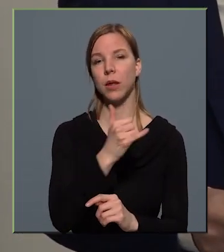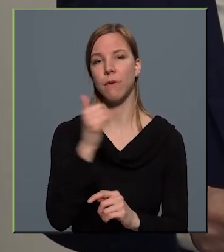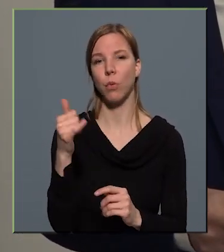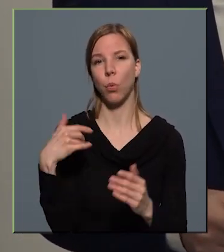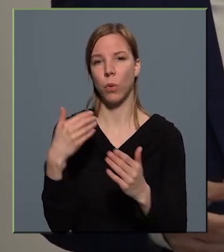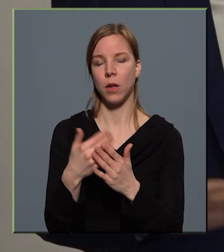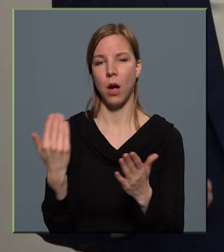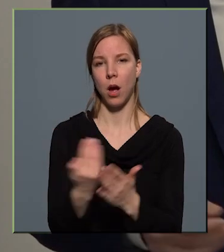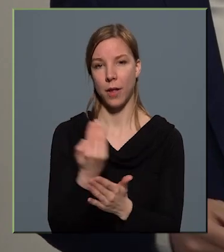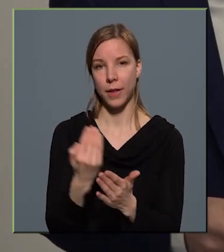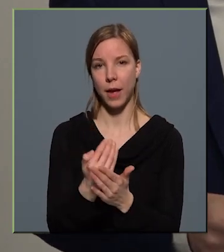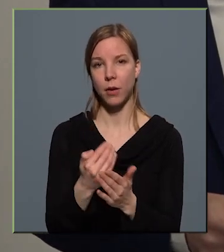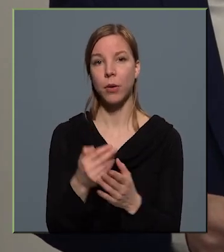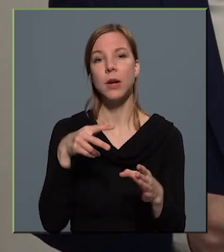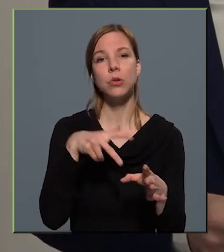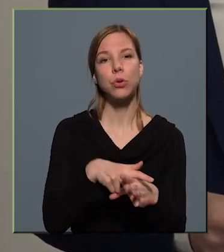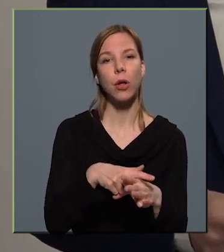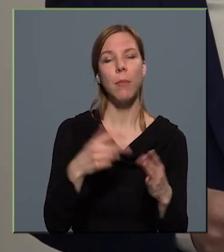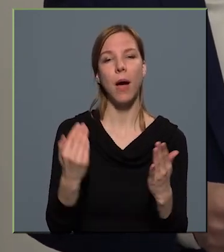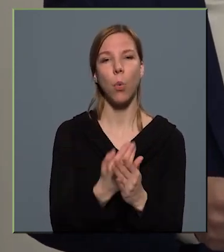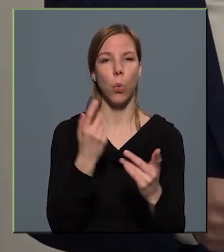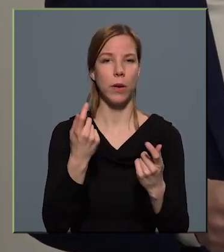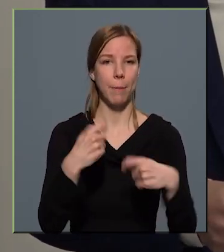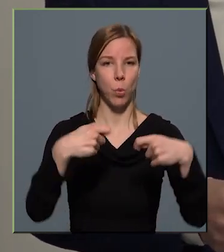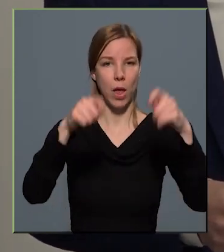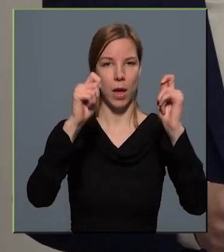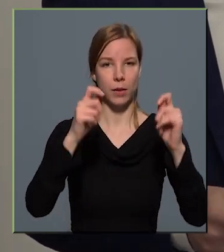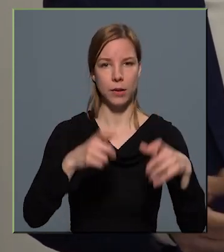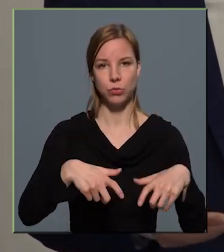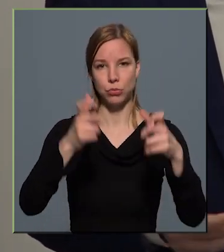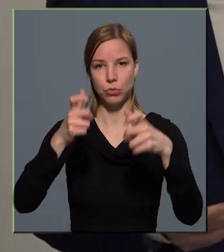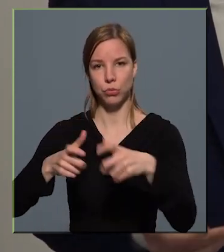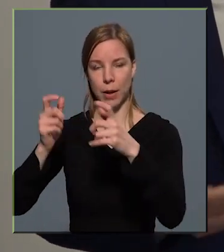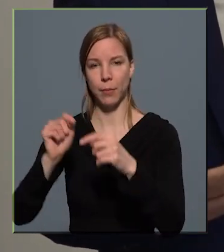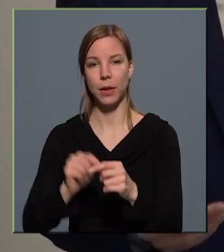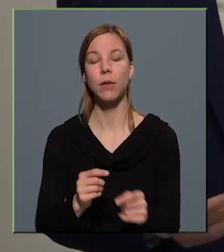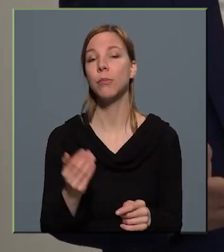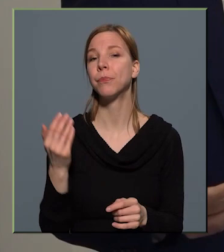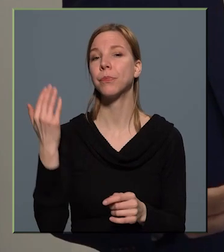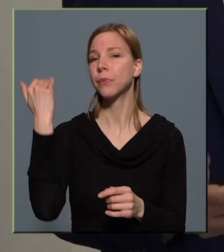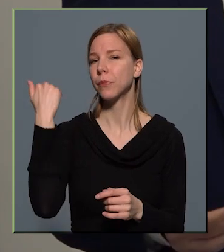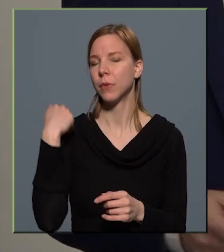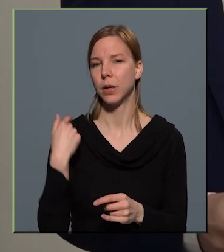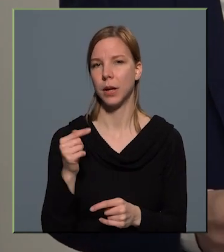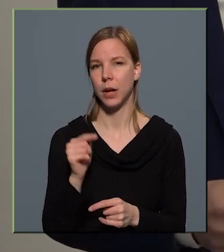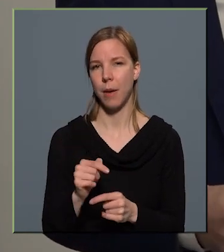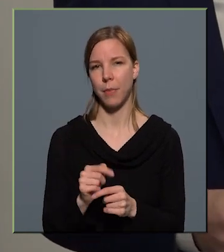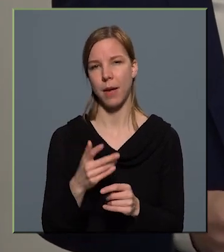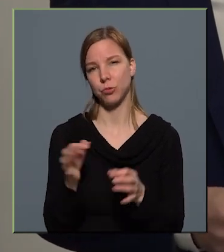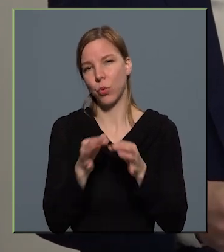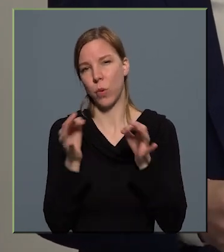menet közben ugye új épületeket is építettünk. Méghozzá korábban azért, legyünk